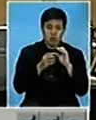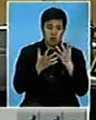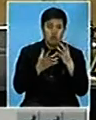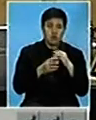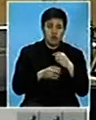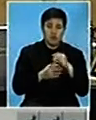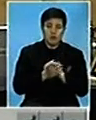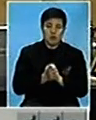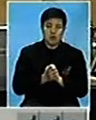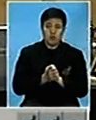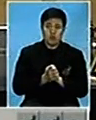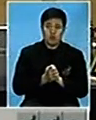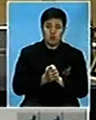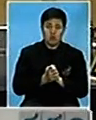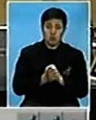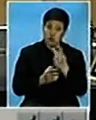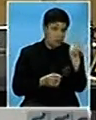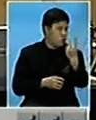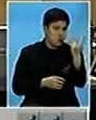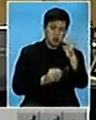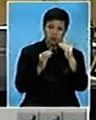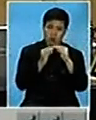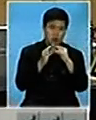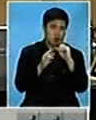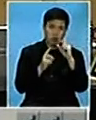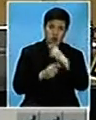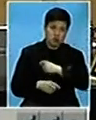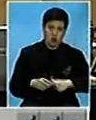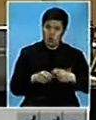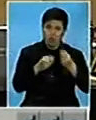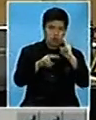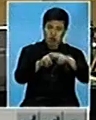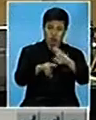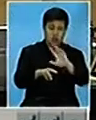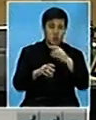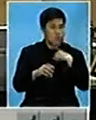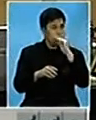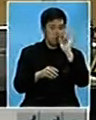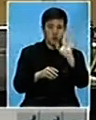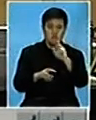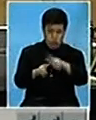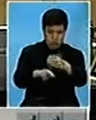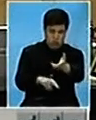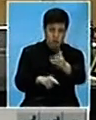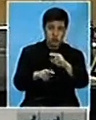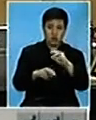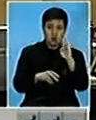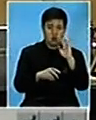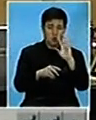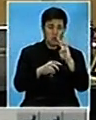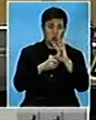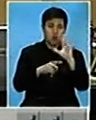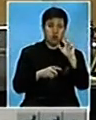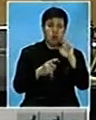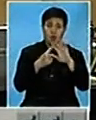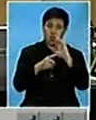เอ่ยถึงสถาบันพระมหากษัตริย์ไม่ว่าทั้งคู่นะครับถ้าท่านเอ่ยผมจะไม่ให้โอกาสทั้งท่านพิเชษและท่านวชิระพูดท่านพิเชษนั่งลงท่านวชิระพูดต่อแต่ไม่เอา